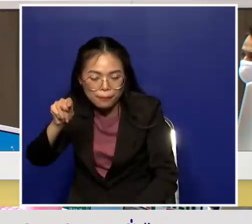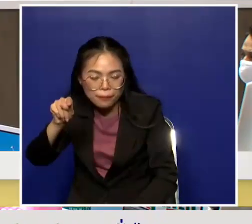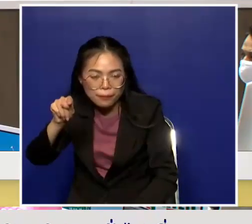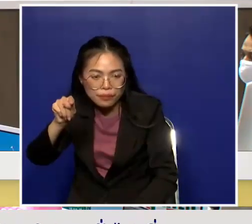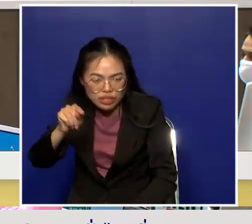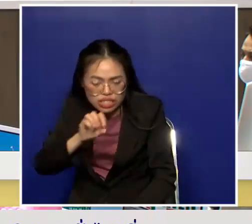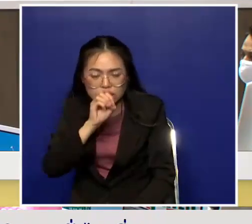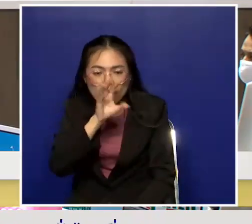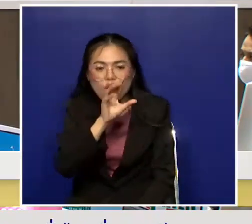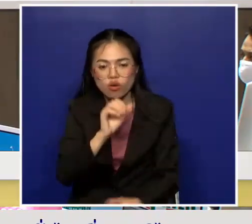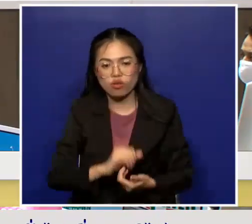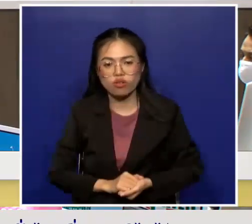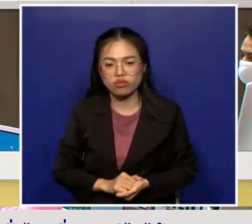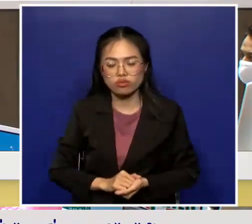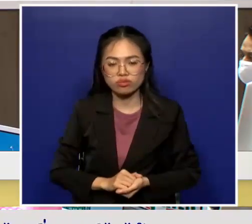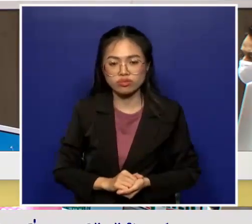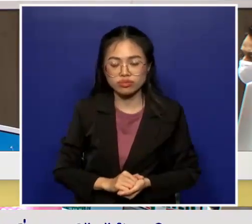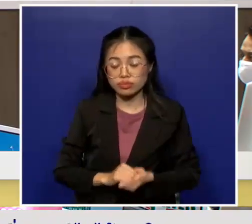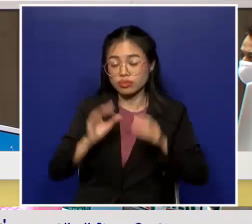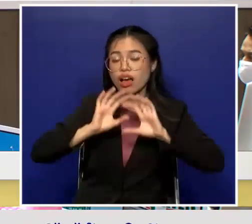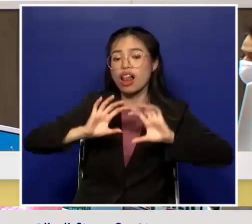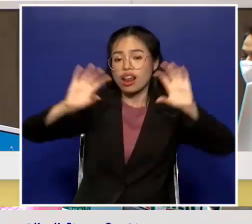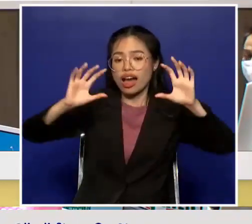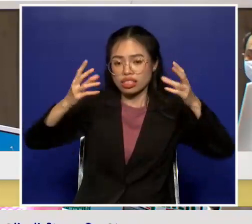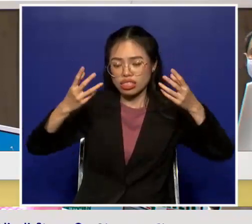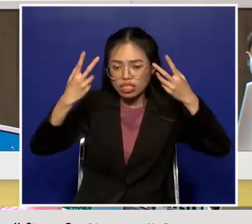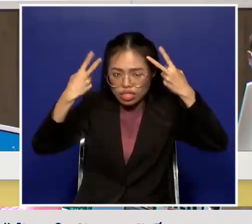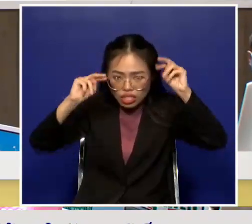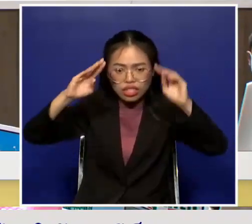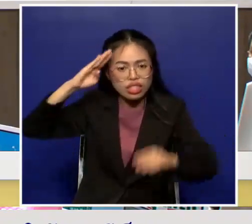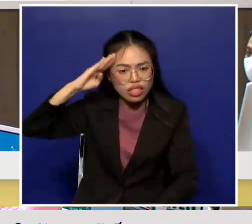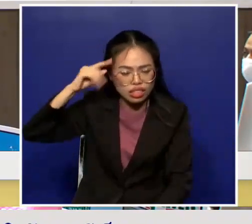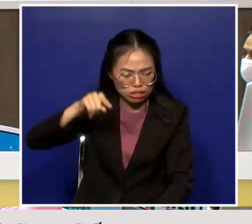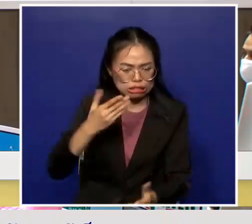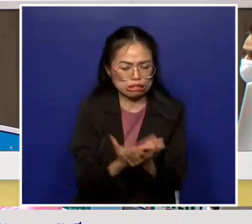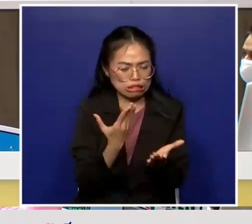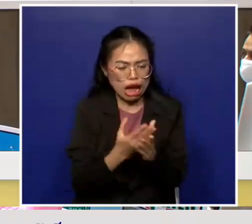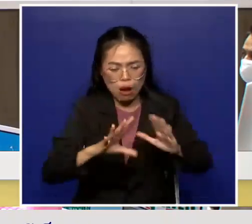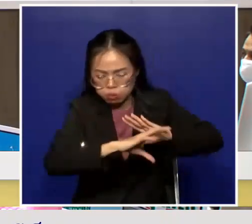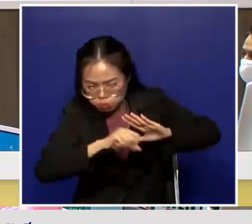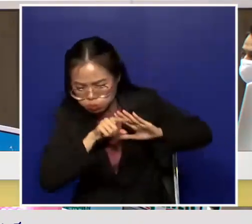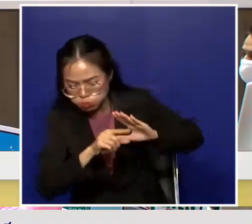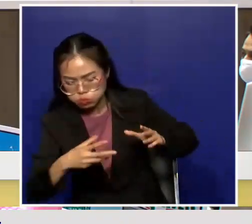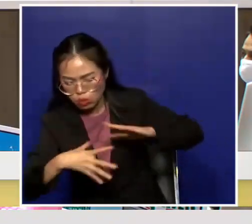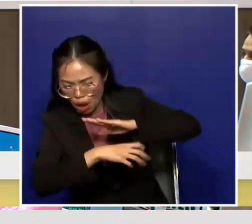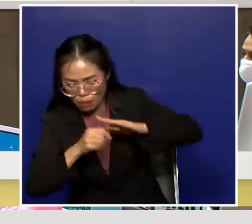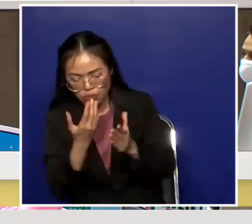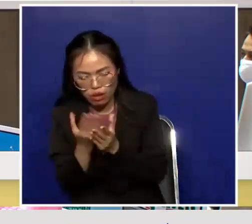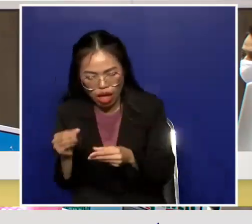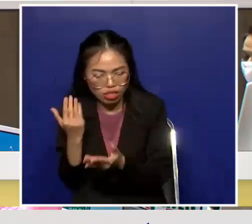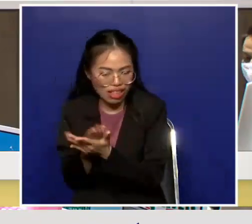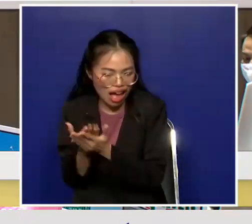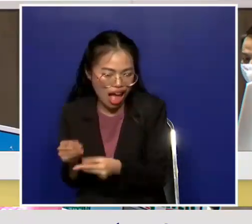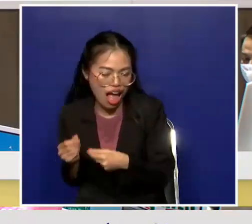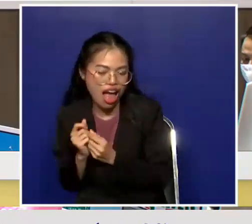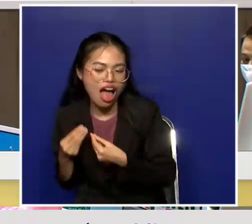คือว่ารัฐบาลประยุทธ์เนี่ยลุมกินโต๊ะประเทศโดยประเคนให้เจ้าสัวนะ